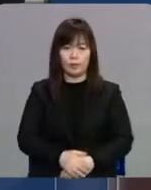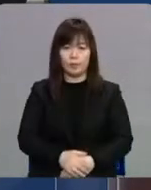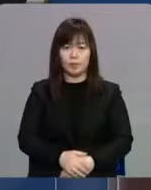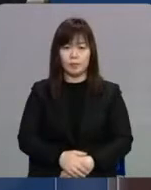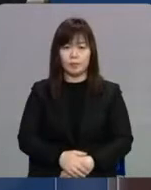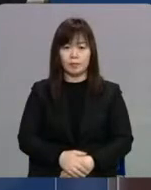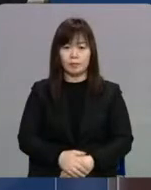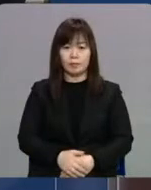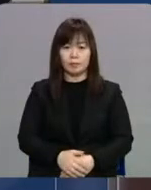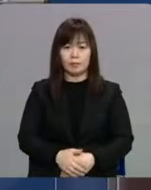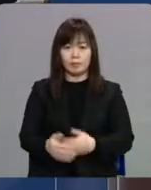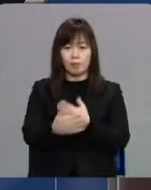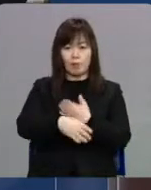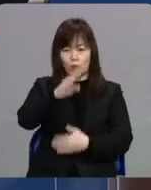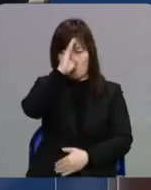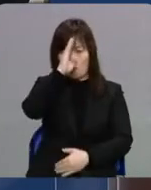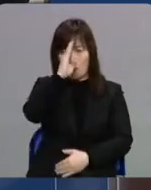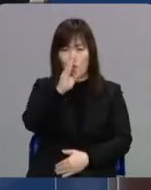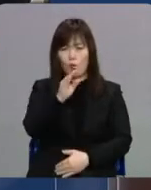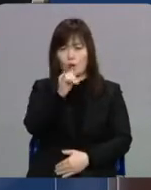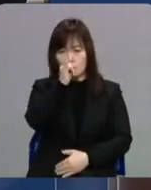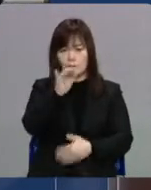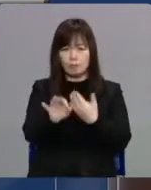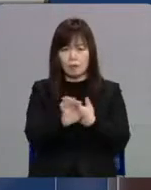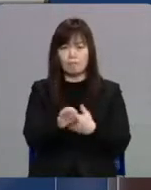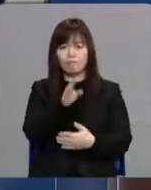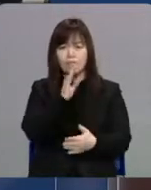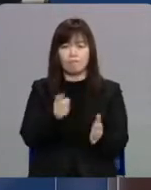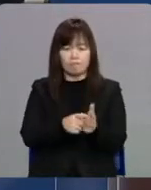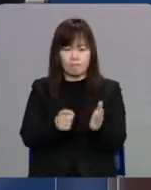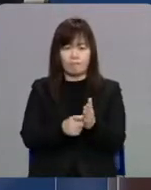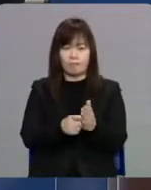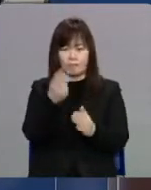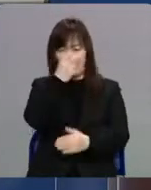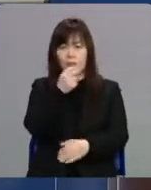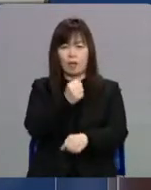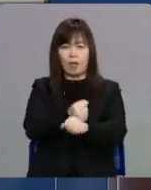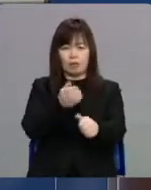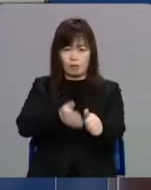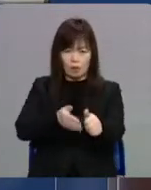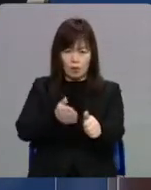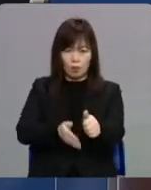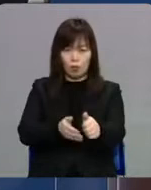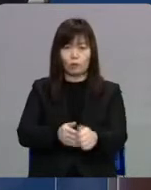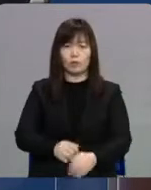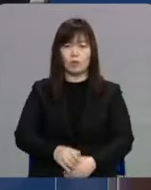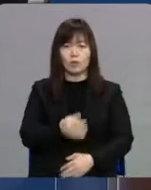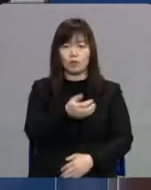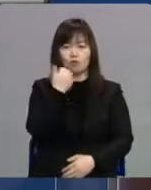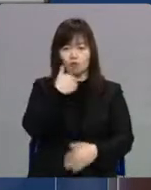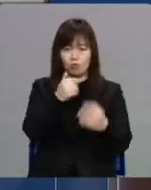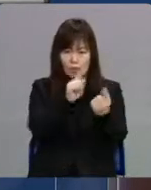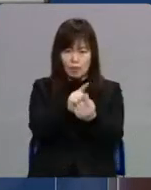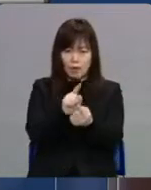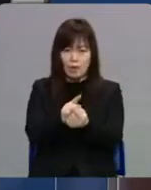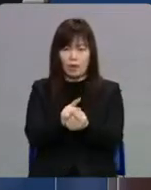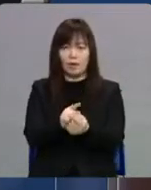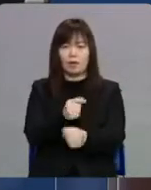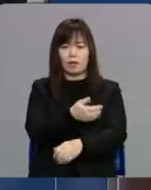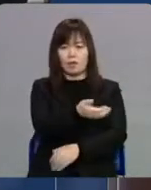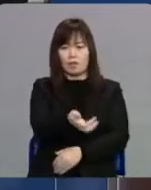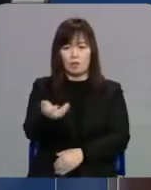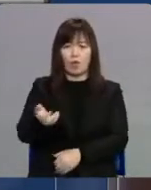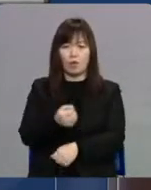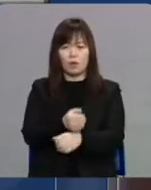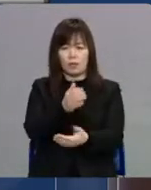증상이 있는 경우에는 즉시 검사를 받으시고 이동과 만남을 철저하게 좀 자제를